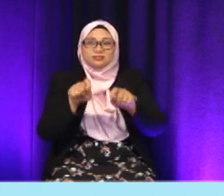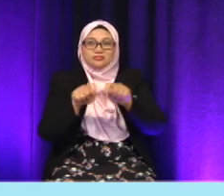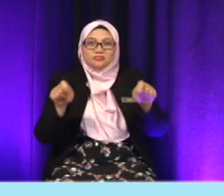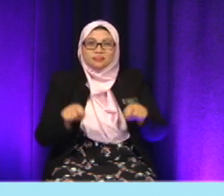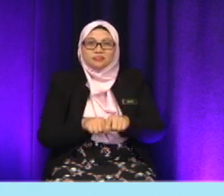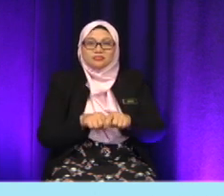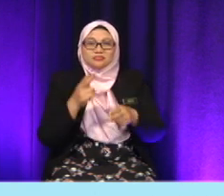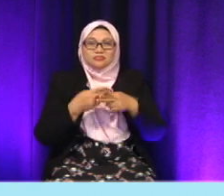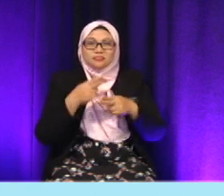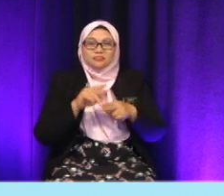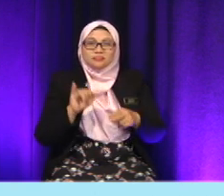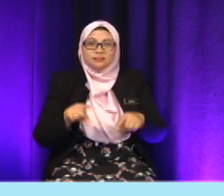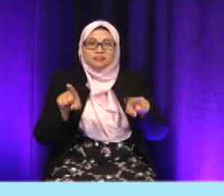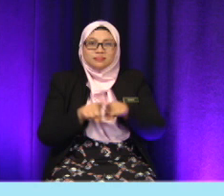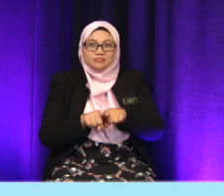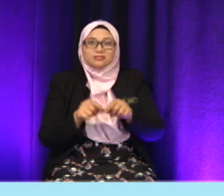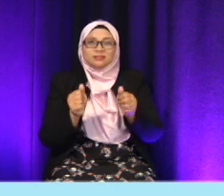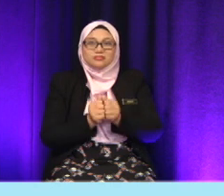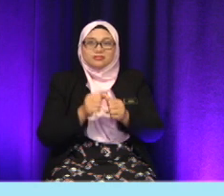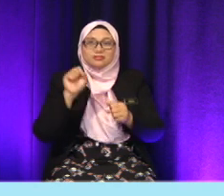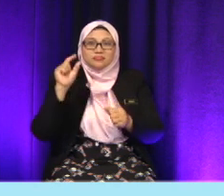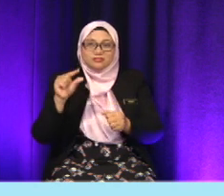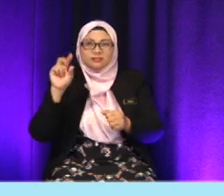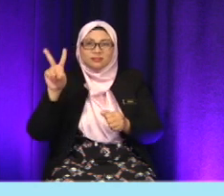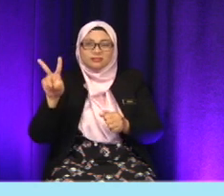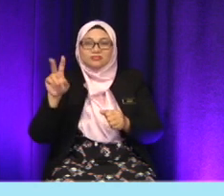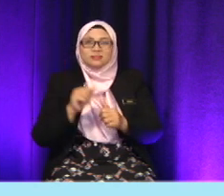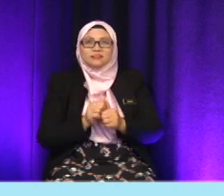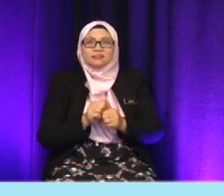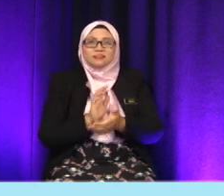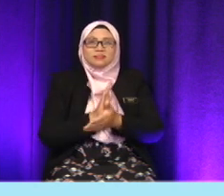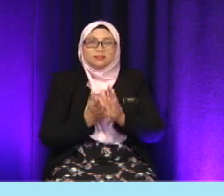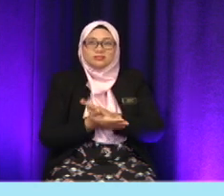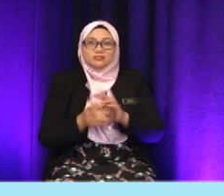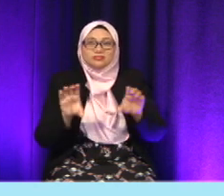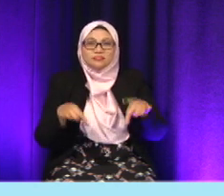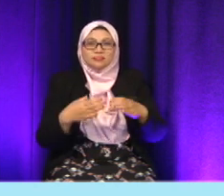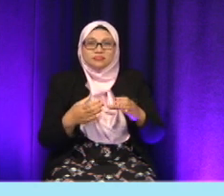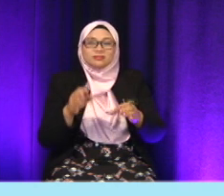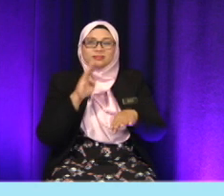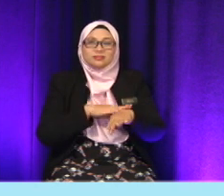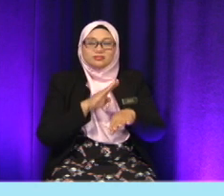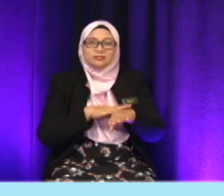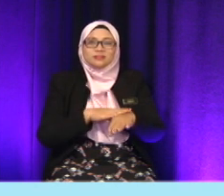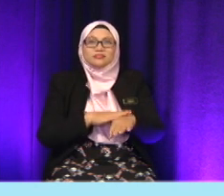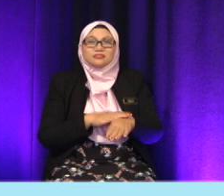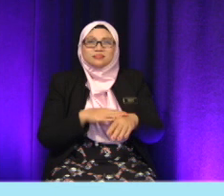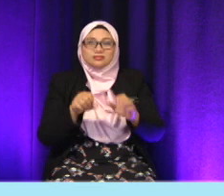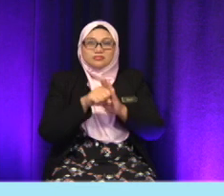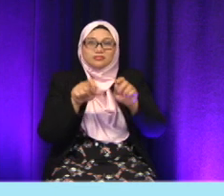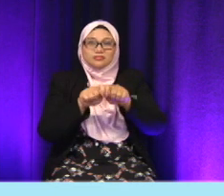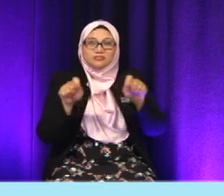rujukan hanya dibuat terhadap pembeli ubah yang terdekat yaitu pembuluh ubah setempat maksudnya kalau